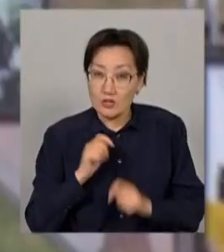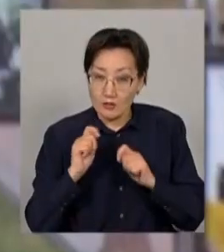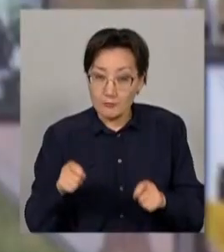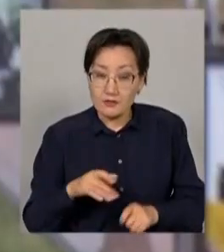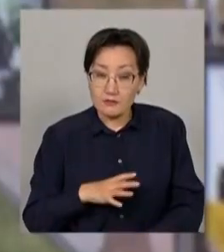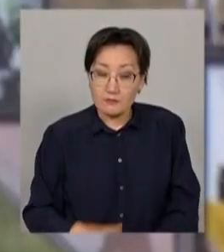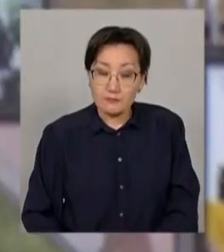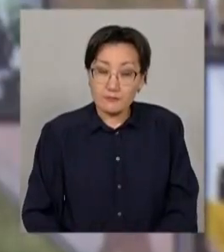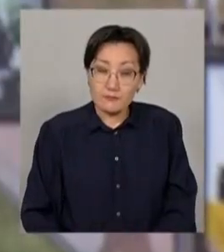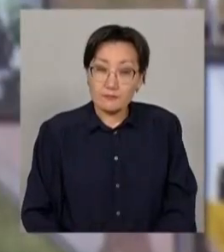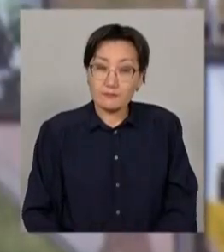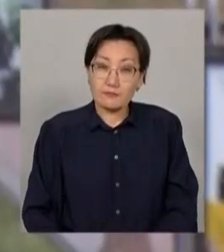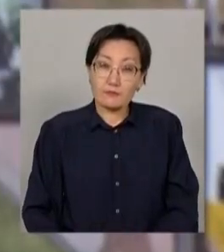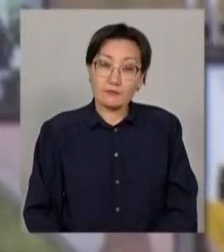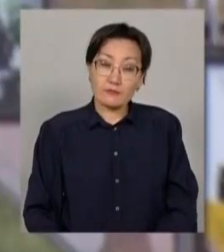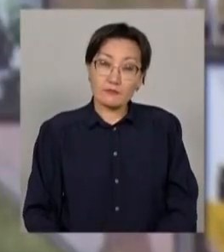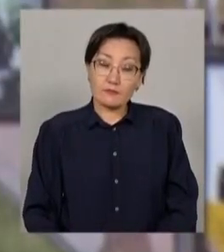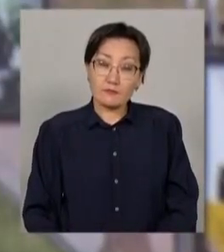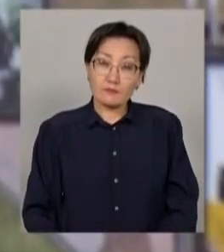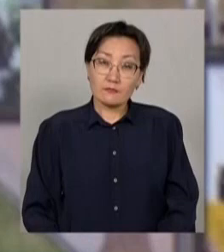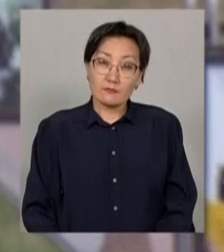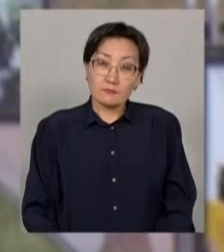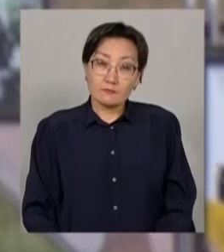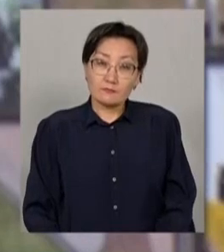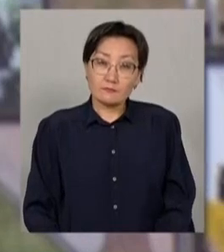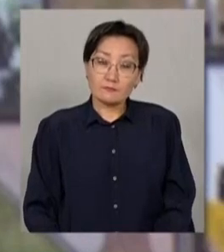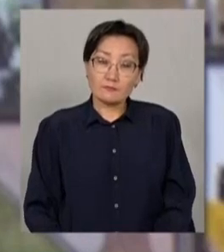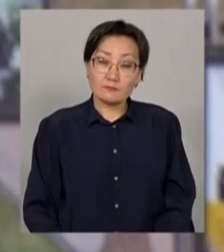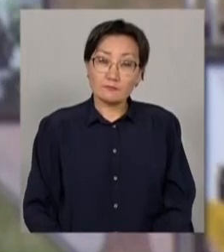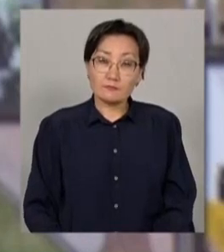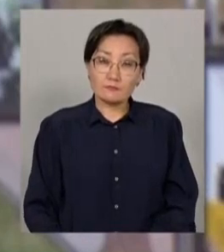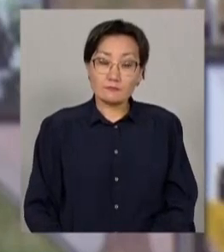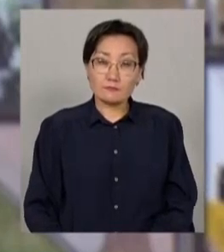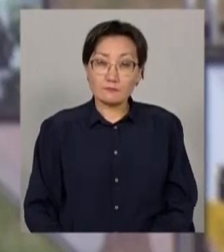Өмір Серікбекұлы, Данияр Омар, Ринат Өтеев, Алматы телеарнасы, Астана.